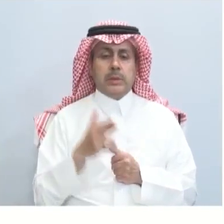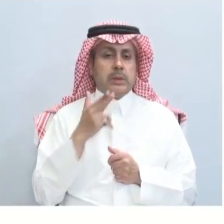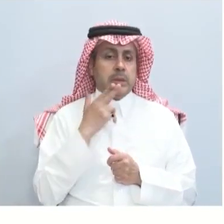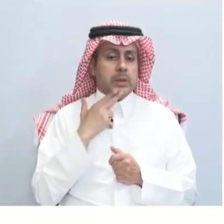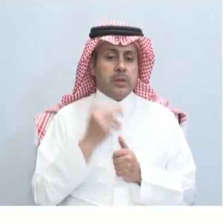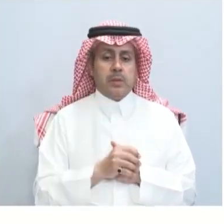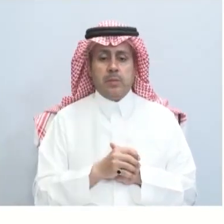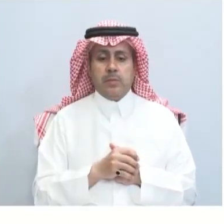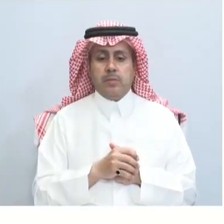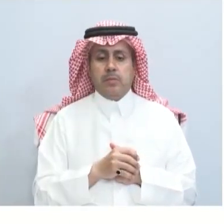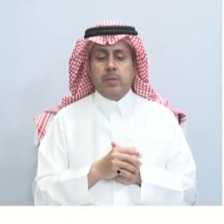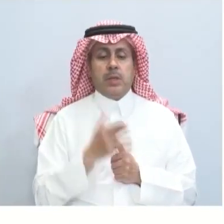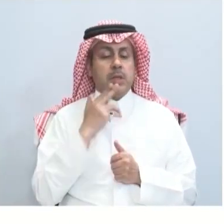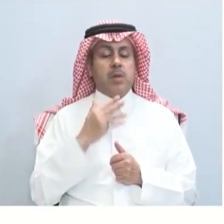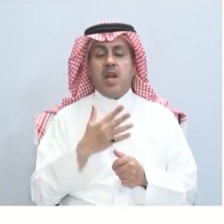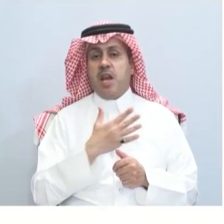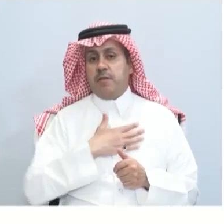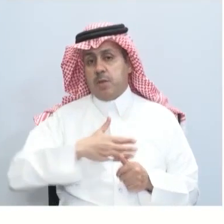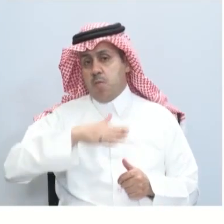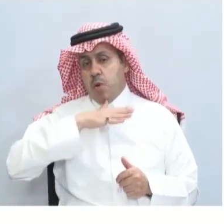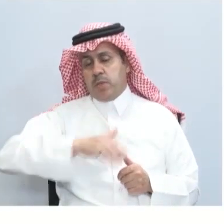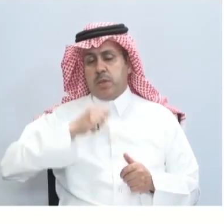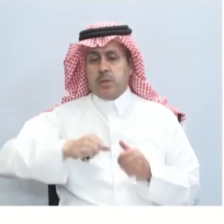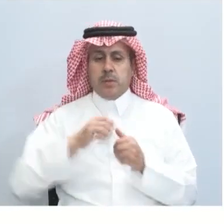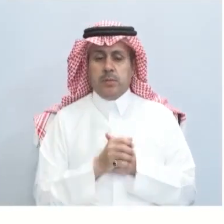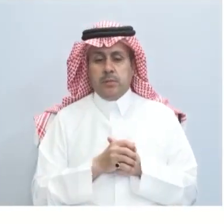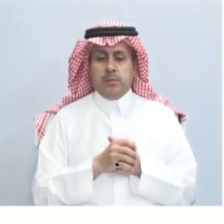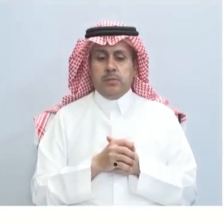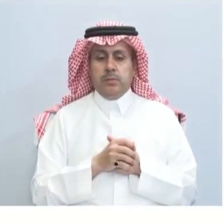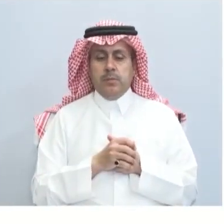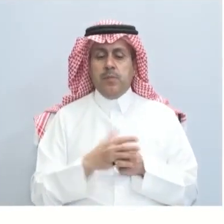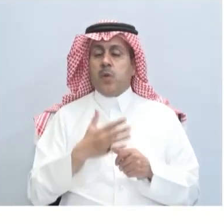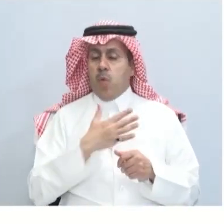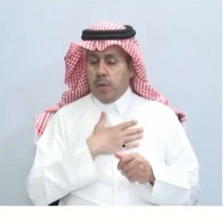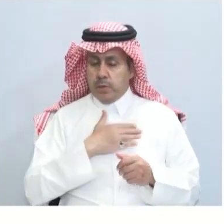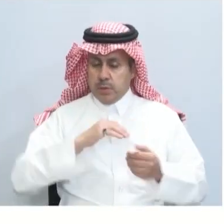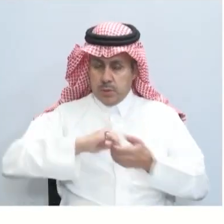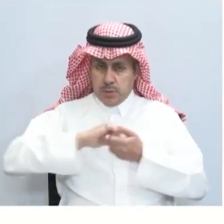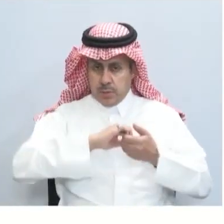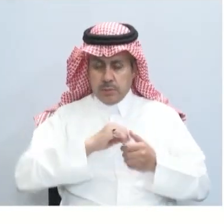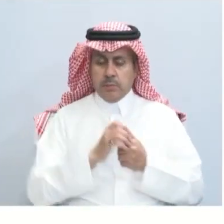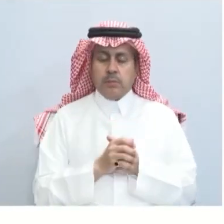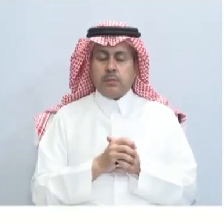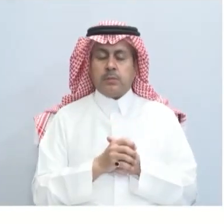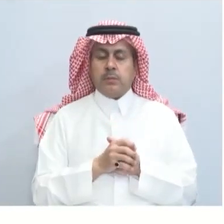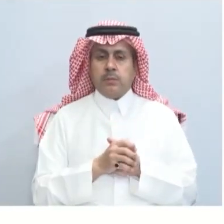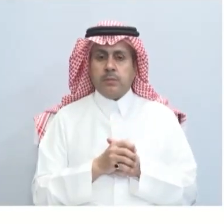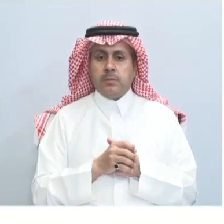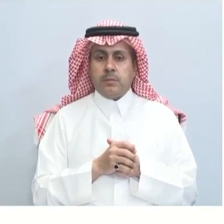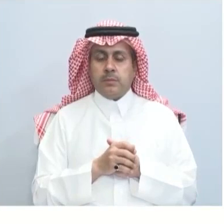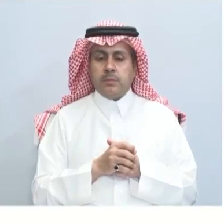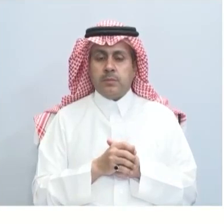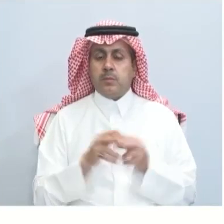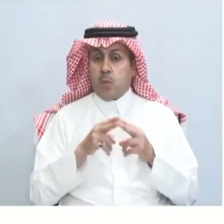احسنتم الامر الاخير تطيب نفس رسول الله صلى الله عليه وسلم ونفوس اصحابه وذكرنا لذلك